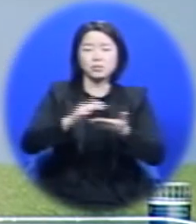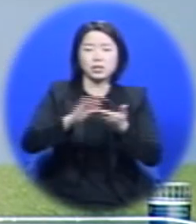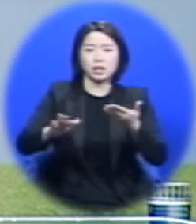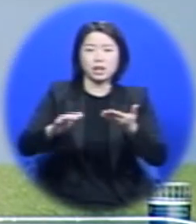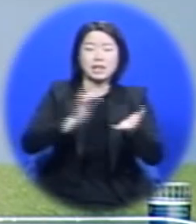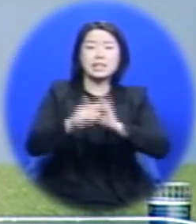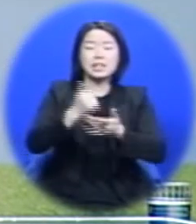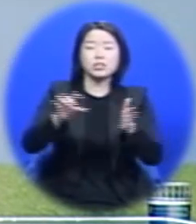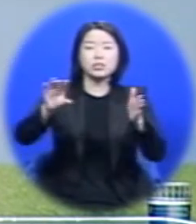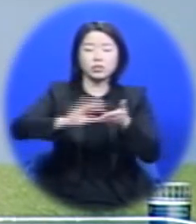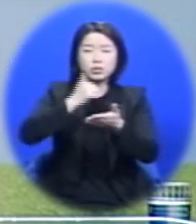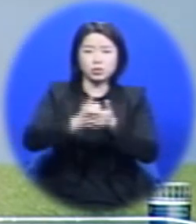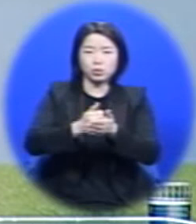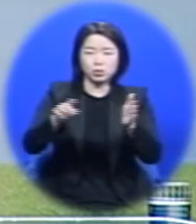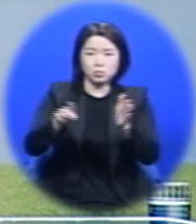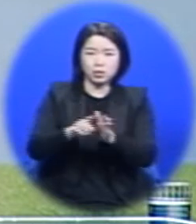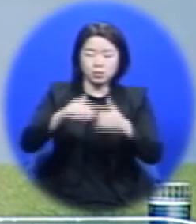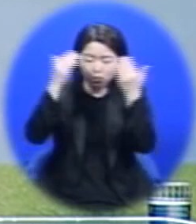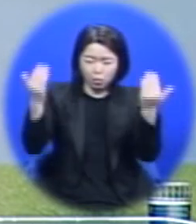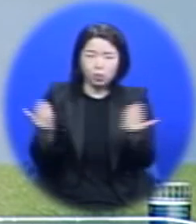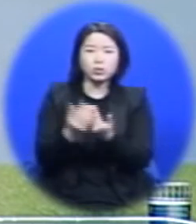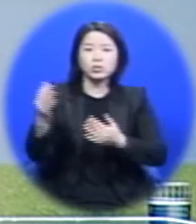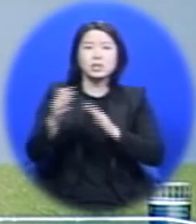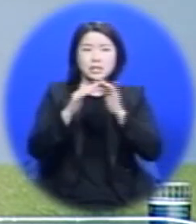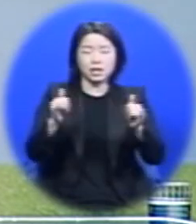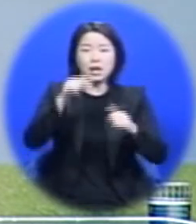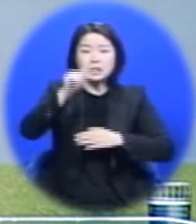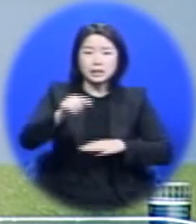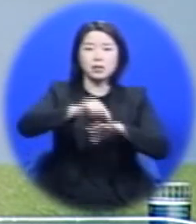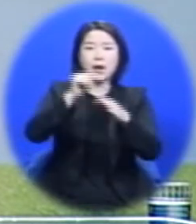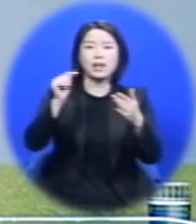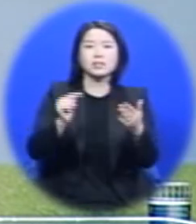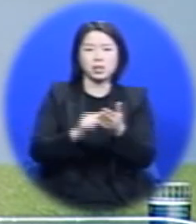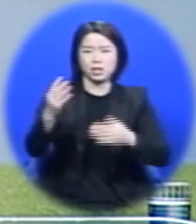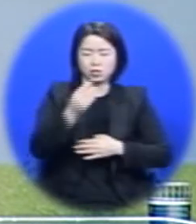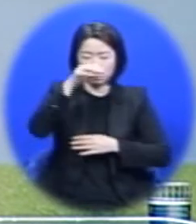예수 그리스도를 믿는 모든 성소는, 성도는 그 마음이 성소예요.